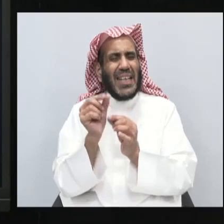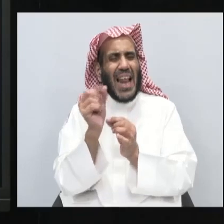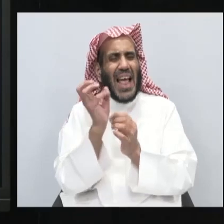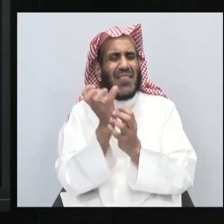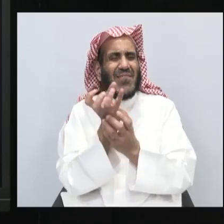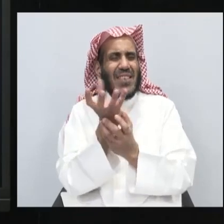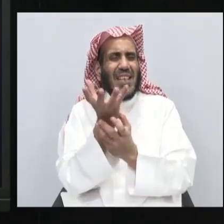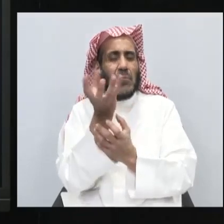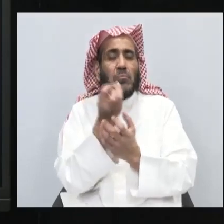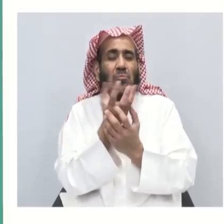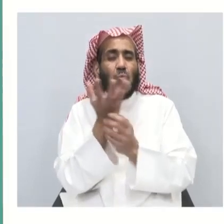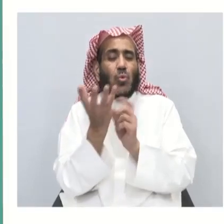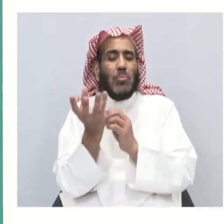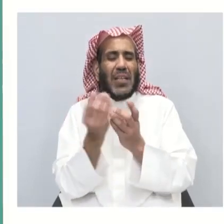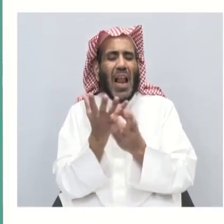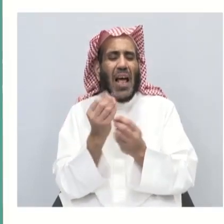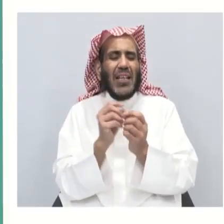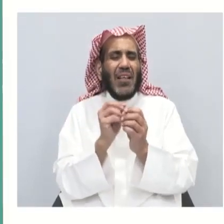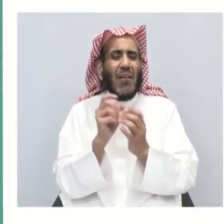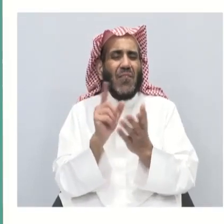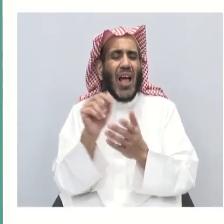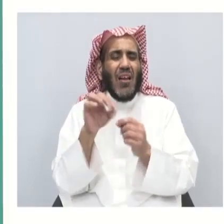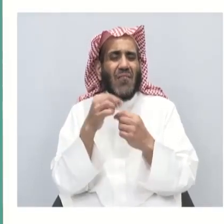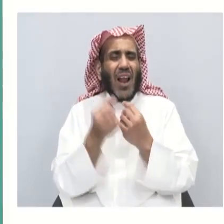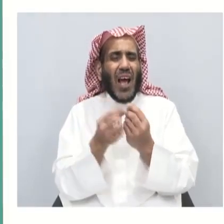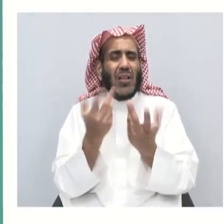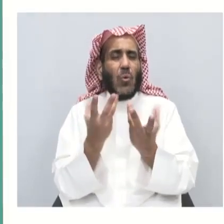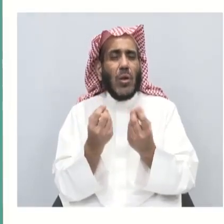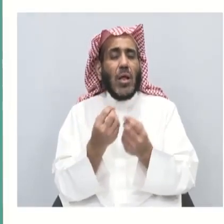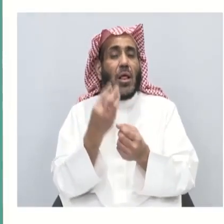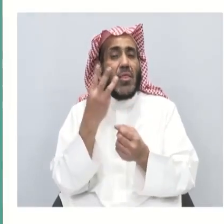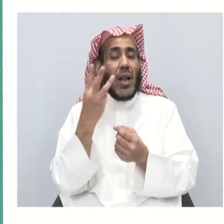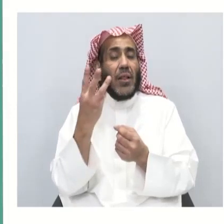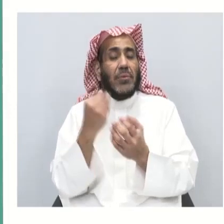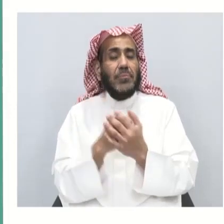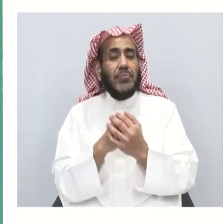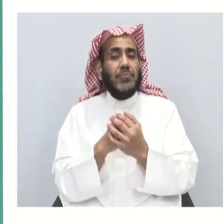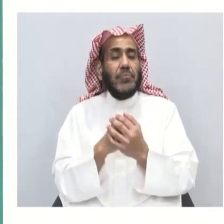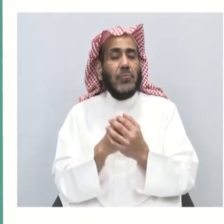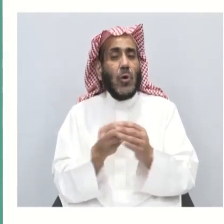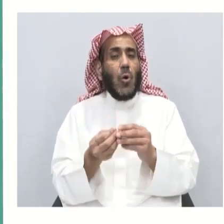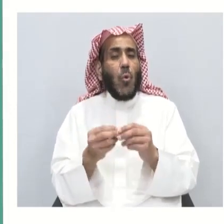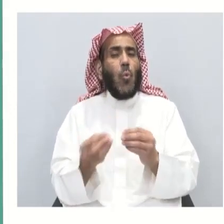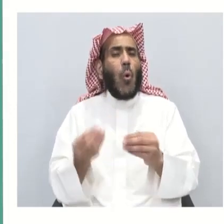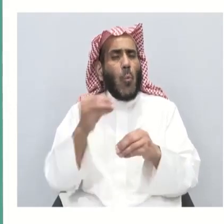الزهرة. البتلات في الفلقة تكون 3